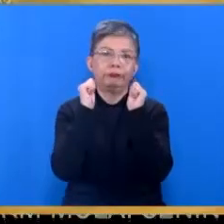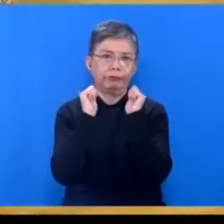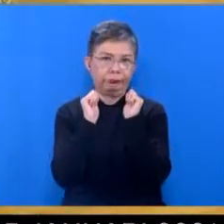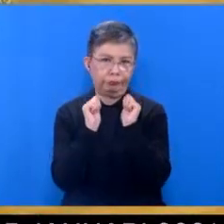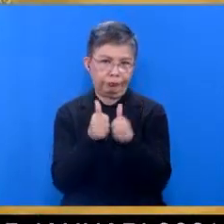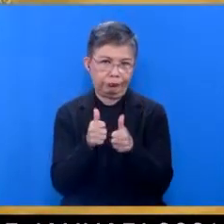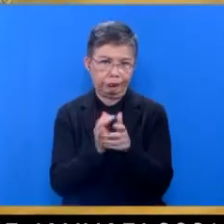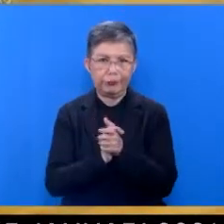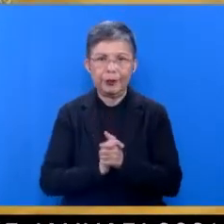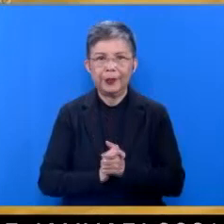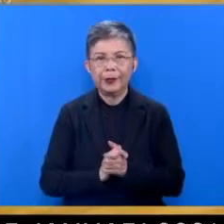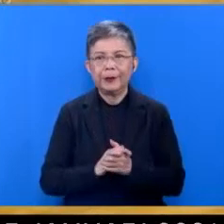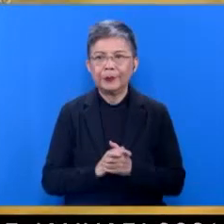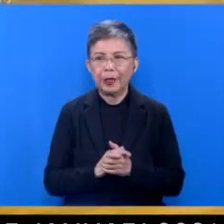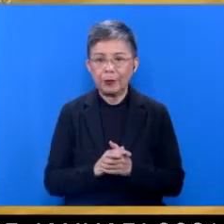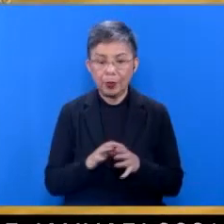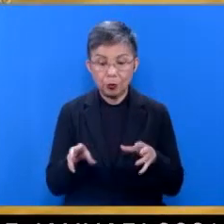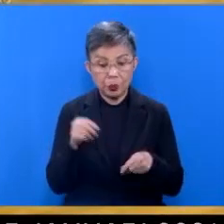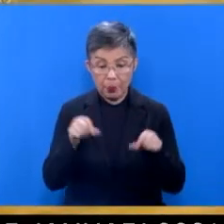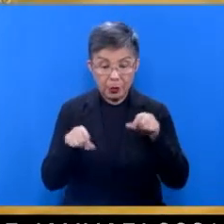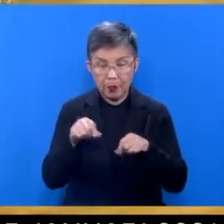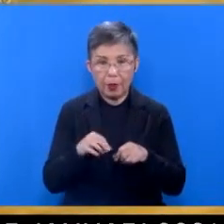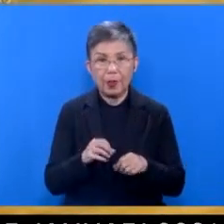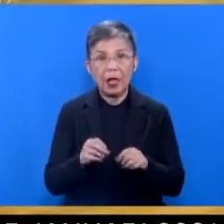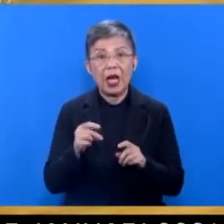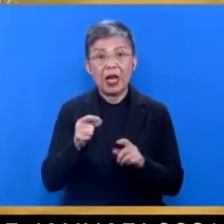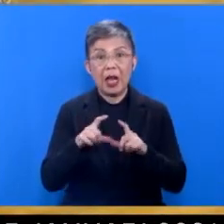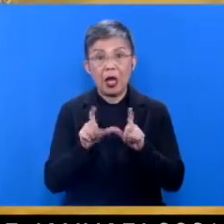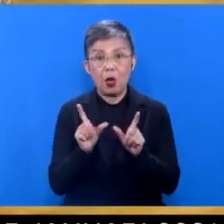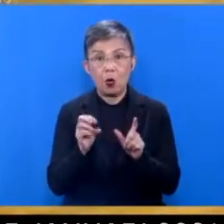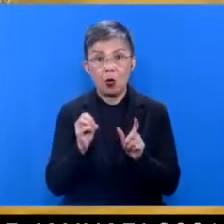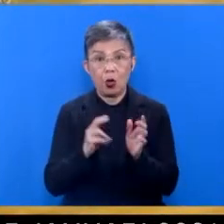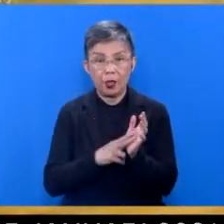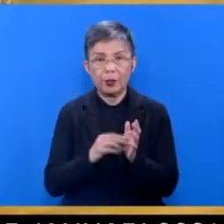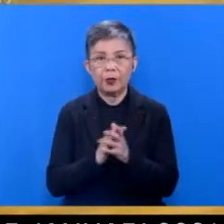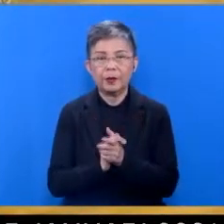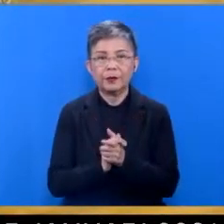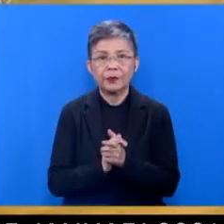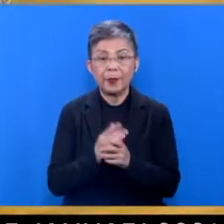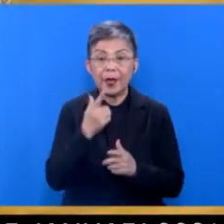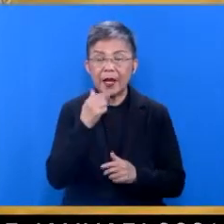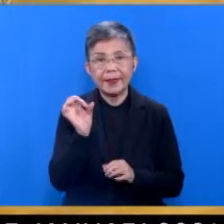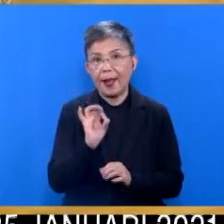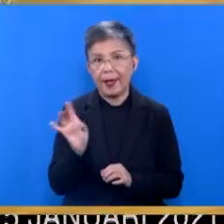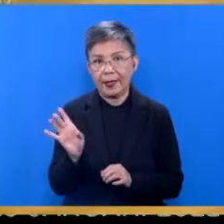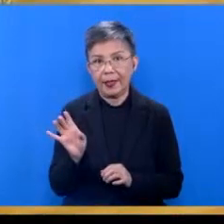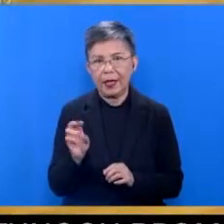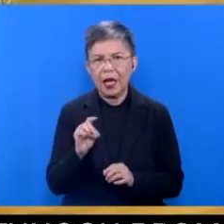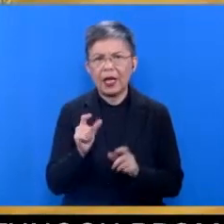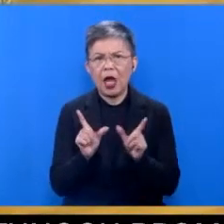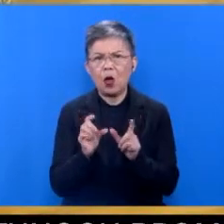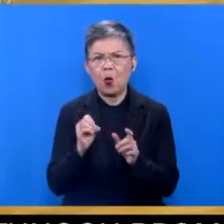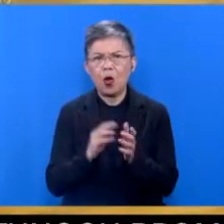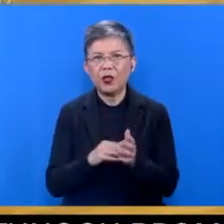terlalu pedas. Dan walaupun bumbunya sama dengan bumbu rawon yaitu dari biji pucung, tapi rasanya berbeda karena rawon rasanya